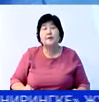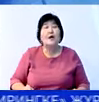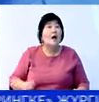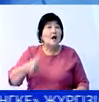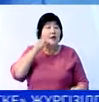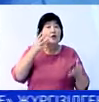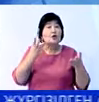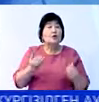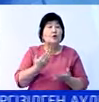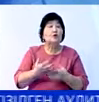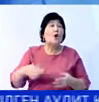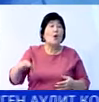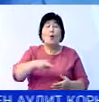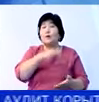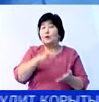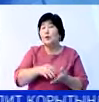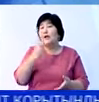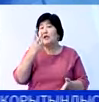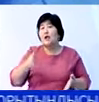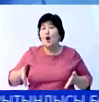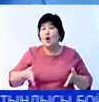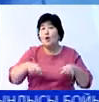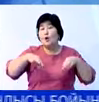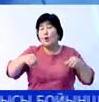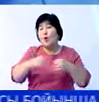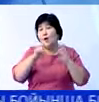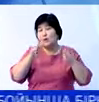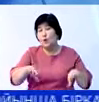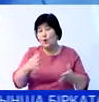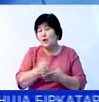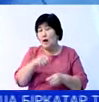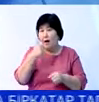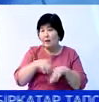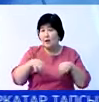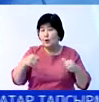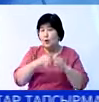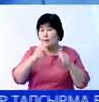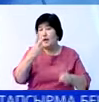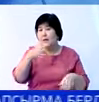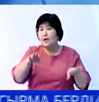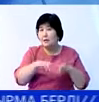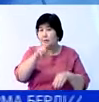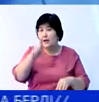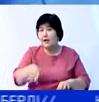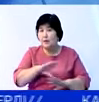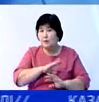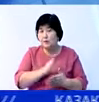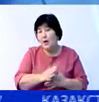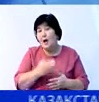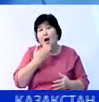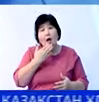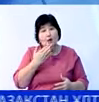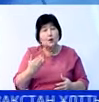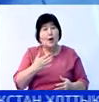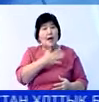Кешегі күннің өзінде облыс орталығында екі жол көлік оқиғасы орын алды. Алғашқы жол апатынан екі бірдей адам көз жұмған. Ал